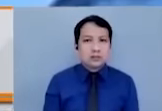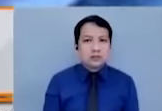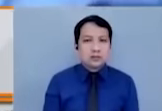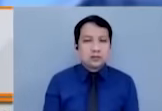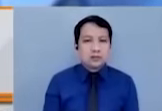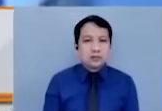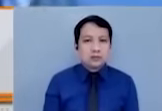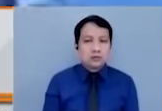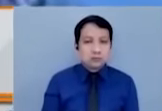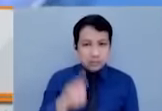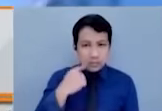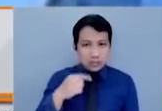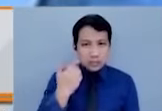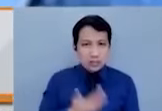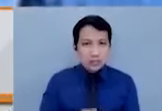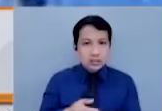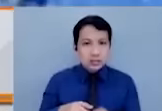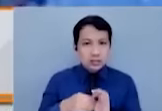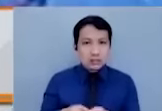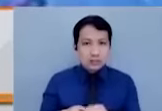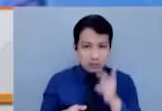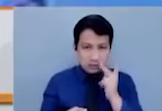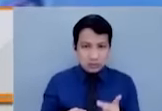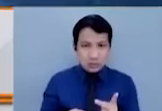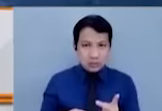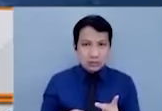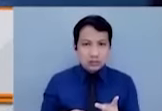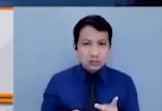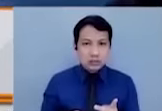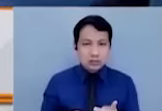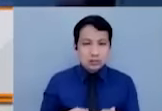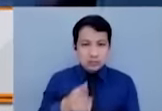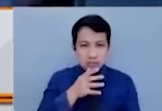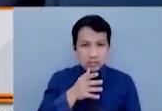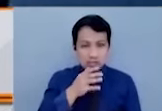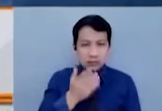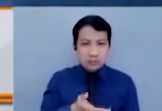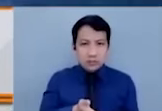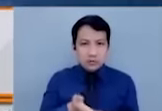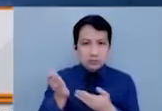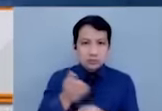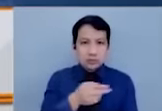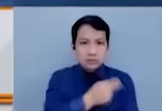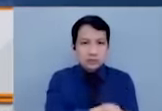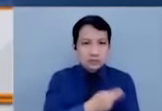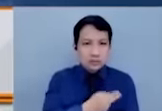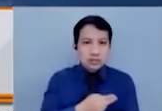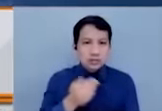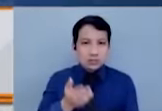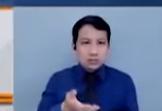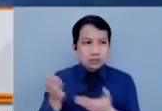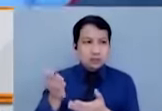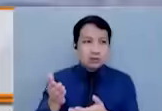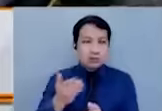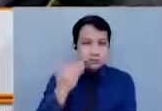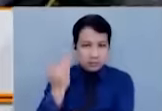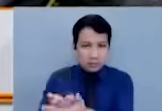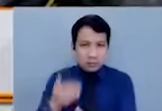Naglupasay ang anak ng babae nang makita ang kalagayan ng kanyang ina. Naisugod sa ospital ang biktima pero idiniklarang dead on